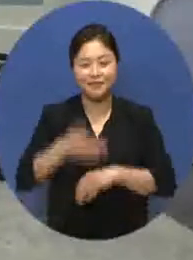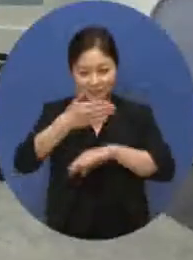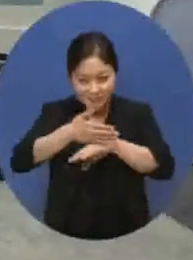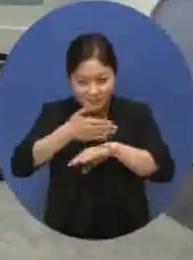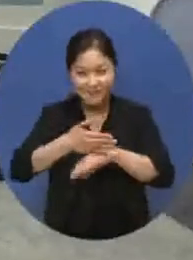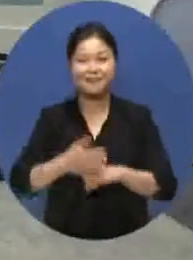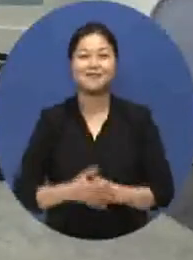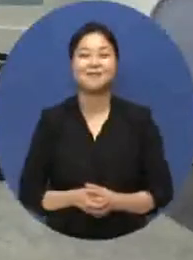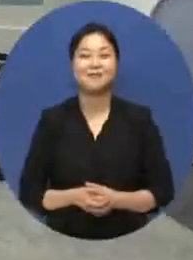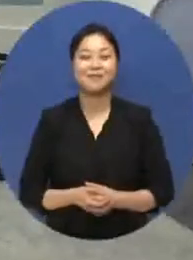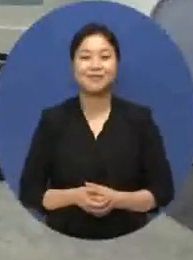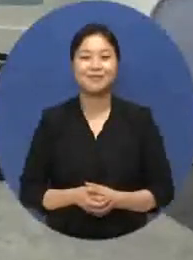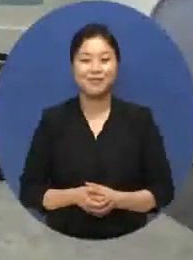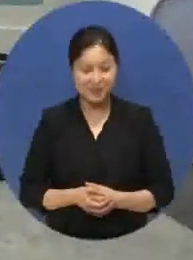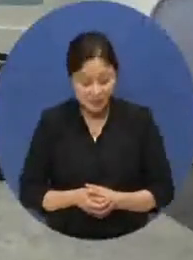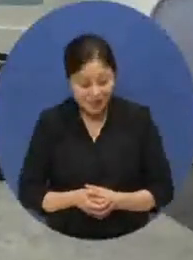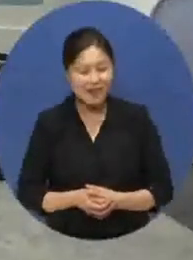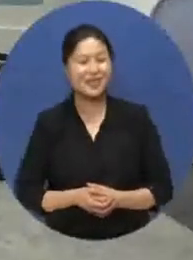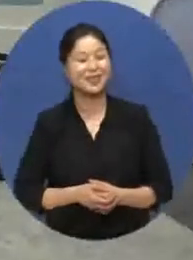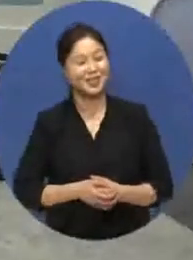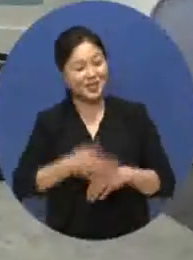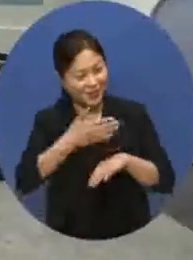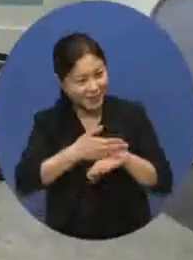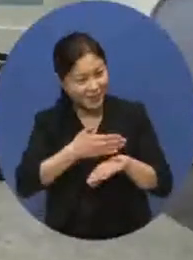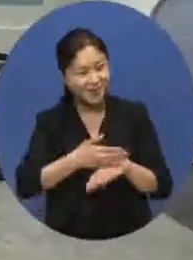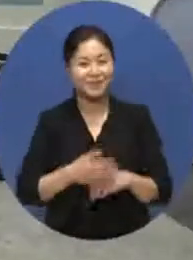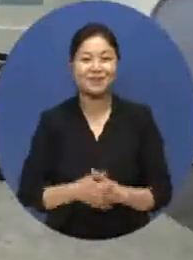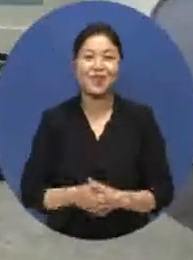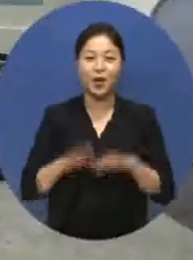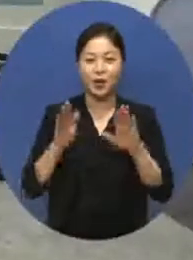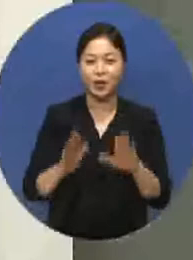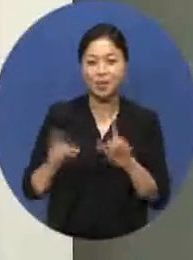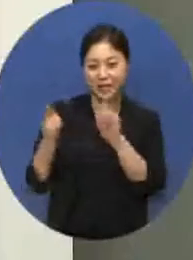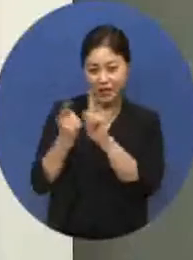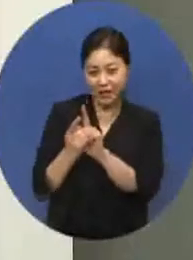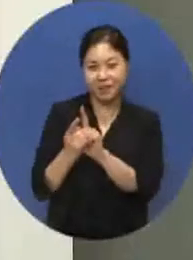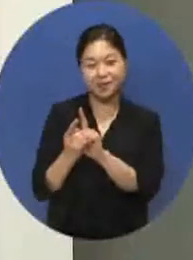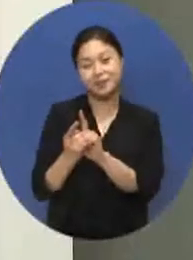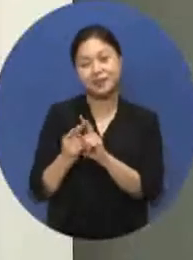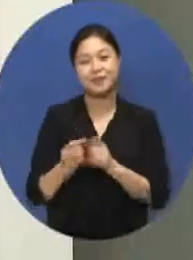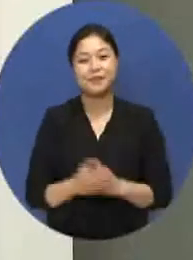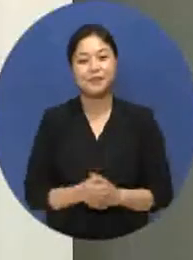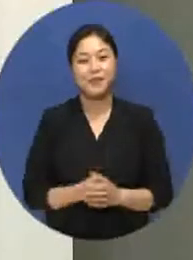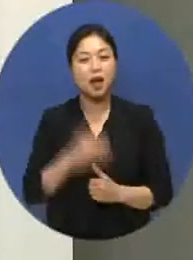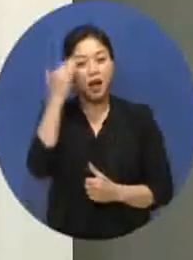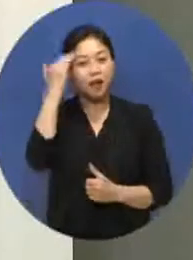고맙습니다. 아이고, 감사합니다. 네, 오늘 만남에는